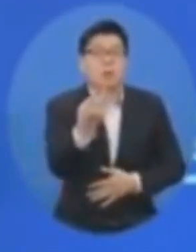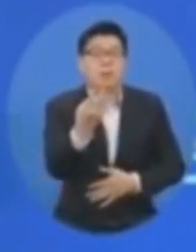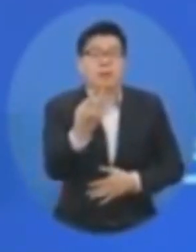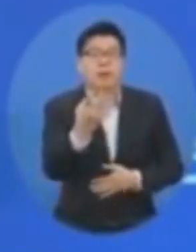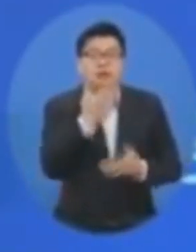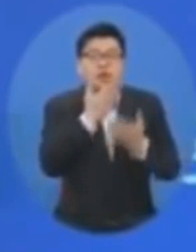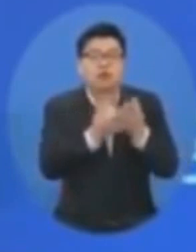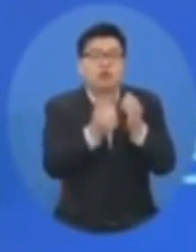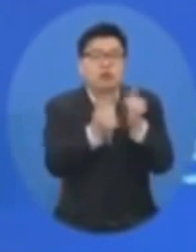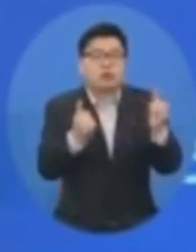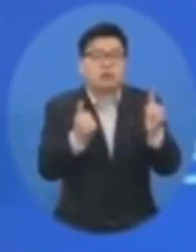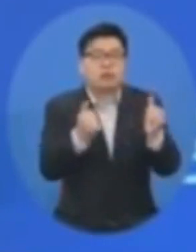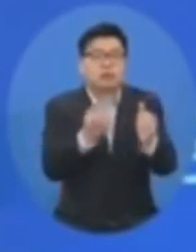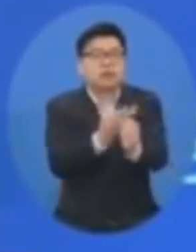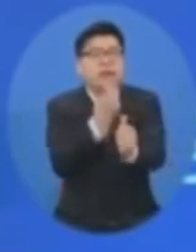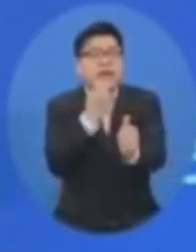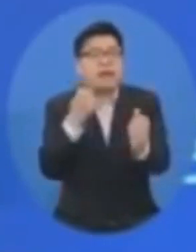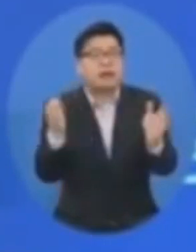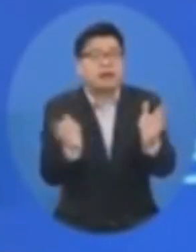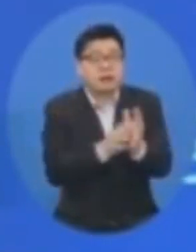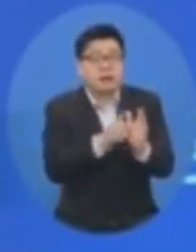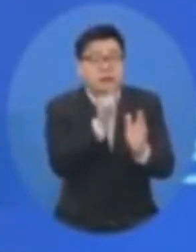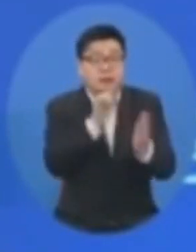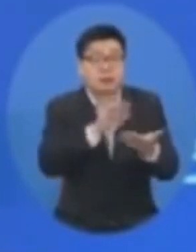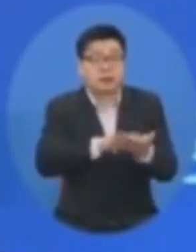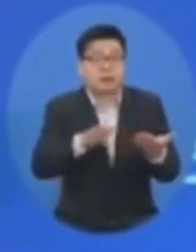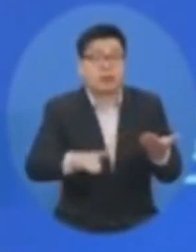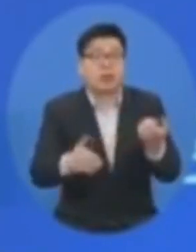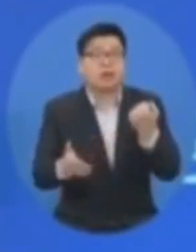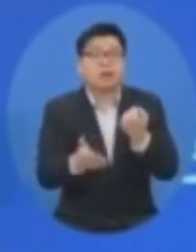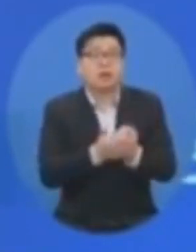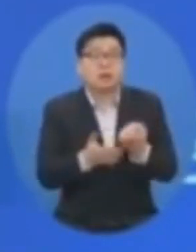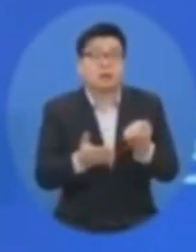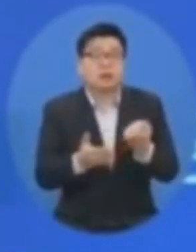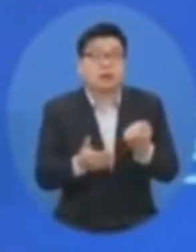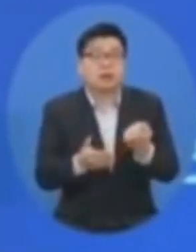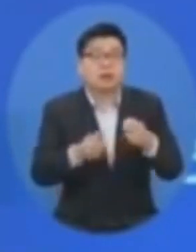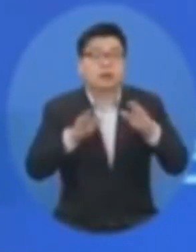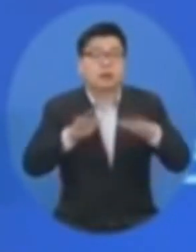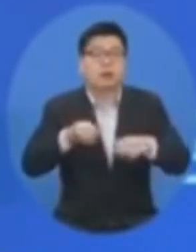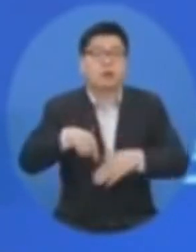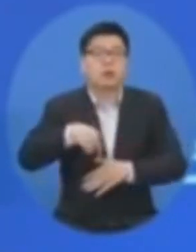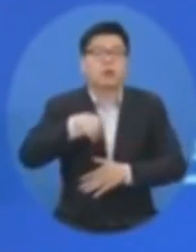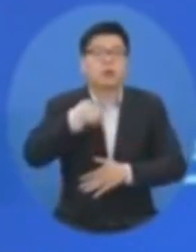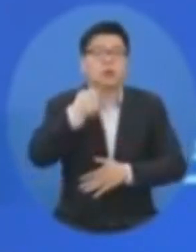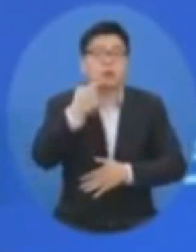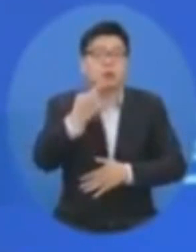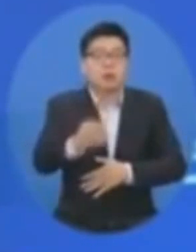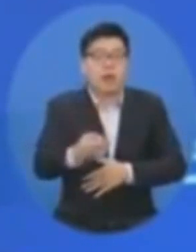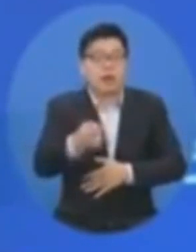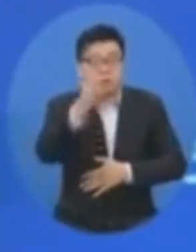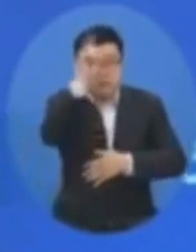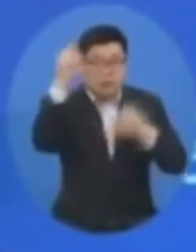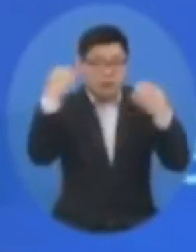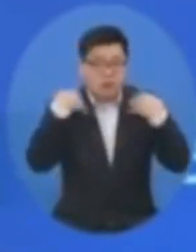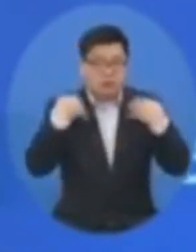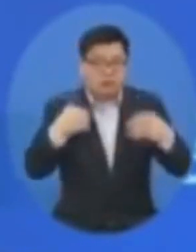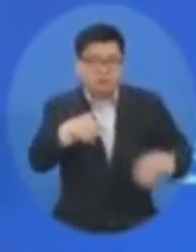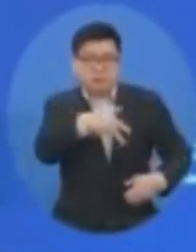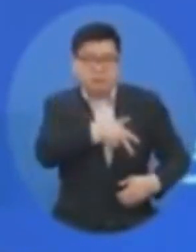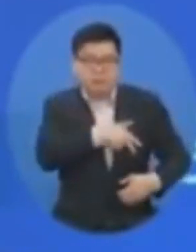대통령하고 탄핵을 받았습니다. 그렇기 때문에 일부 핵심들은 그거 다음 정부의 전면에 나서기가